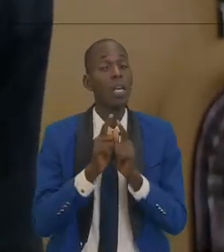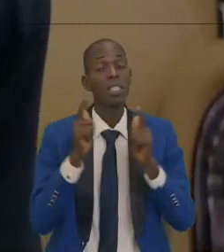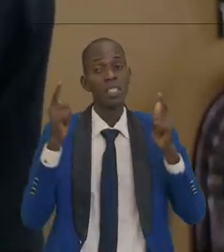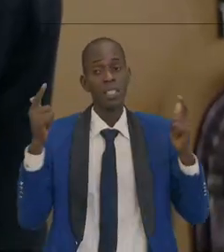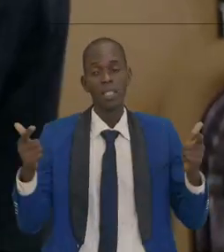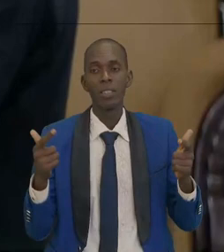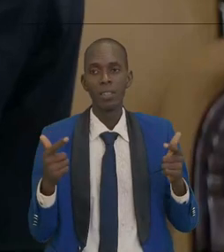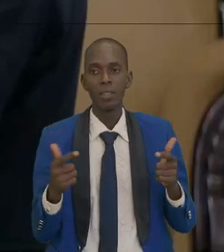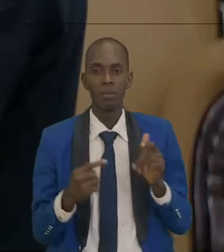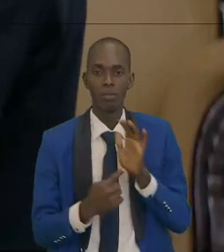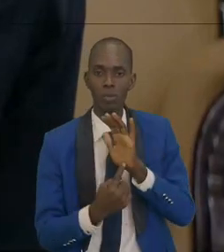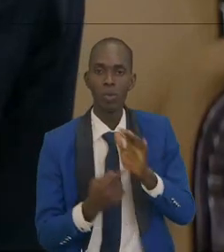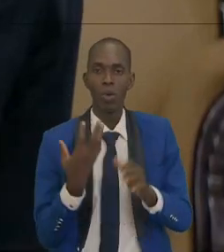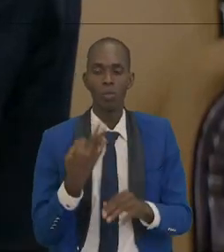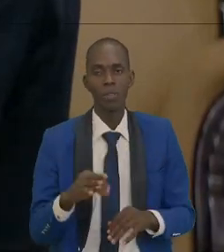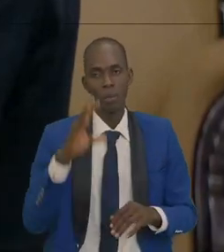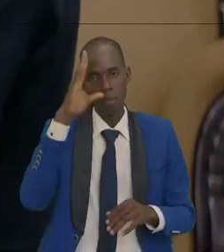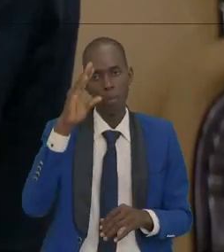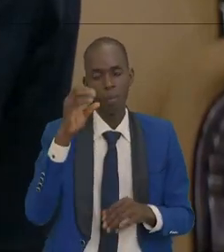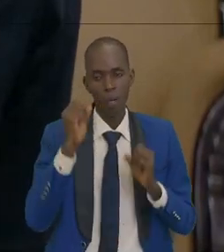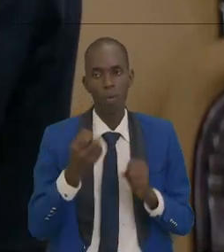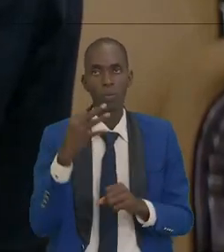la puissance et de la promesse de Dieu.